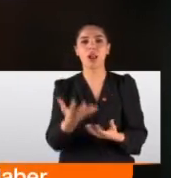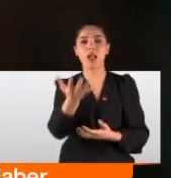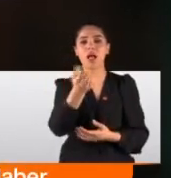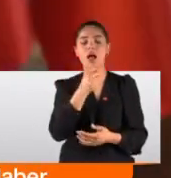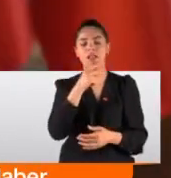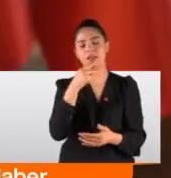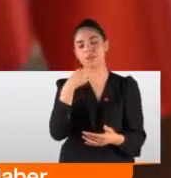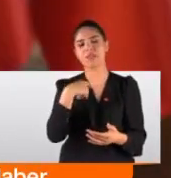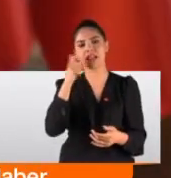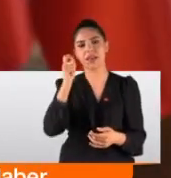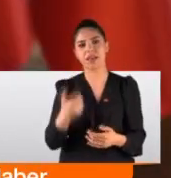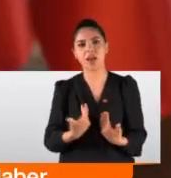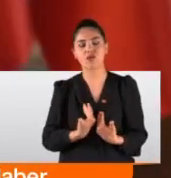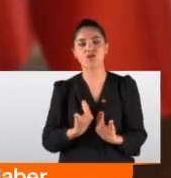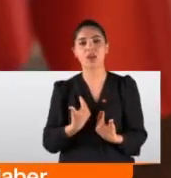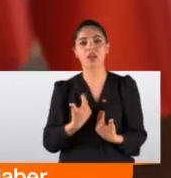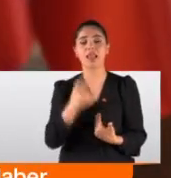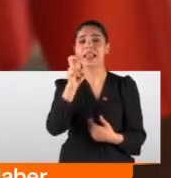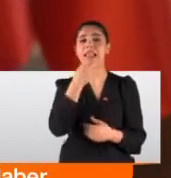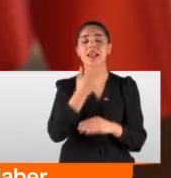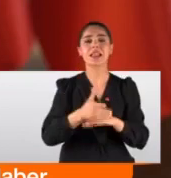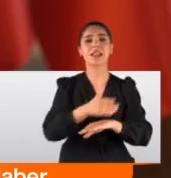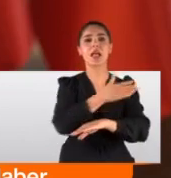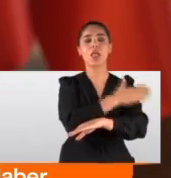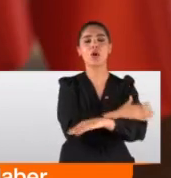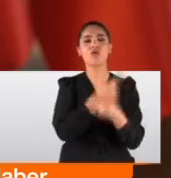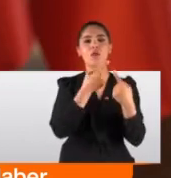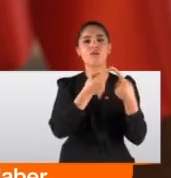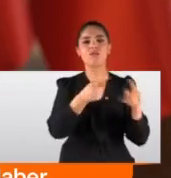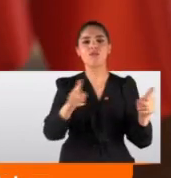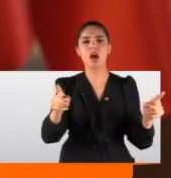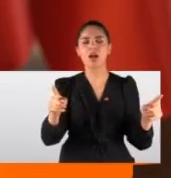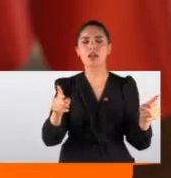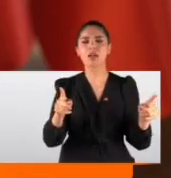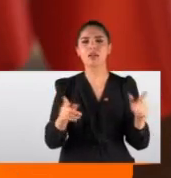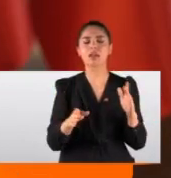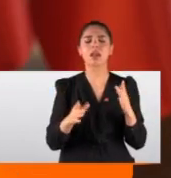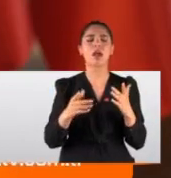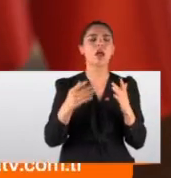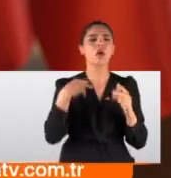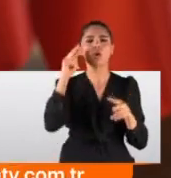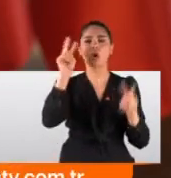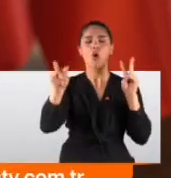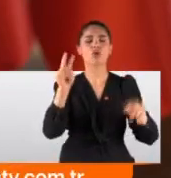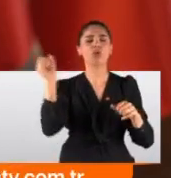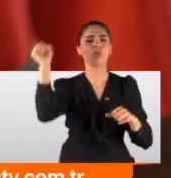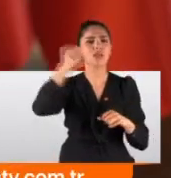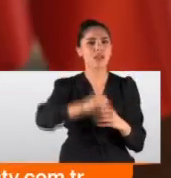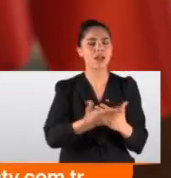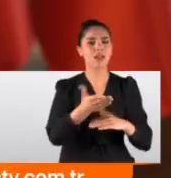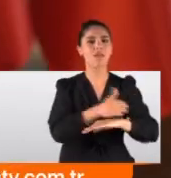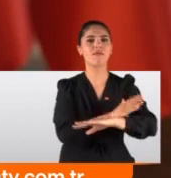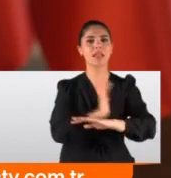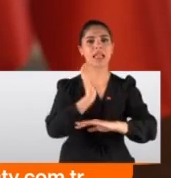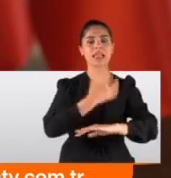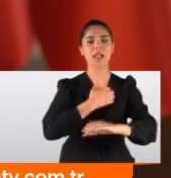bir gerçektir. Geride bıraktığımız 8 yılda farklı görünümler altında yaşadığımız saldırılar, vatanımıza sahip